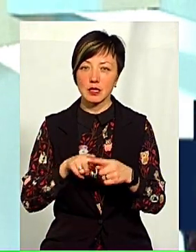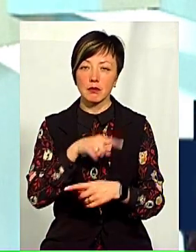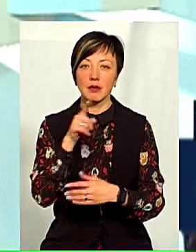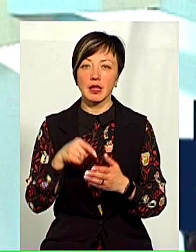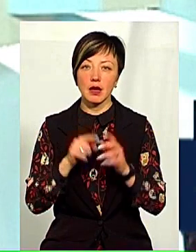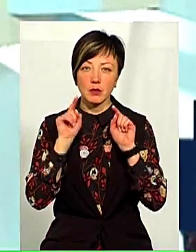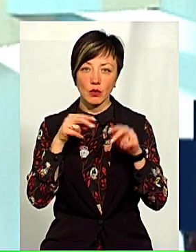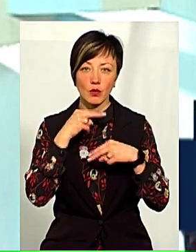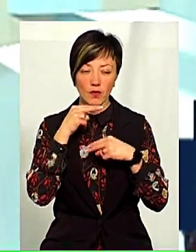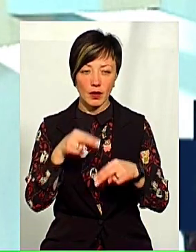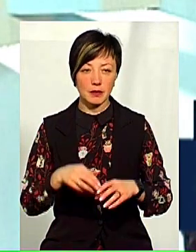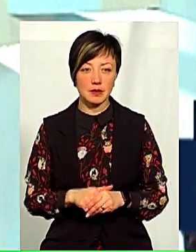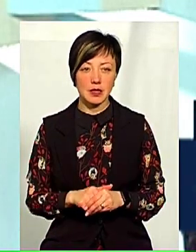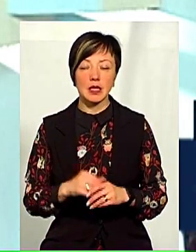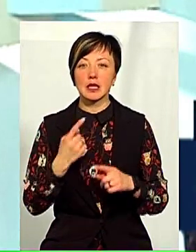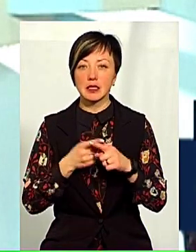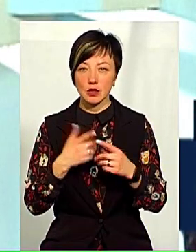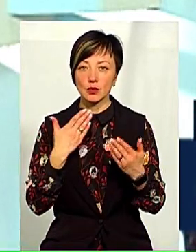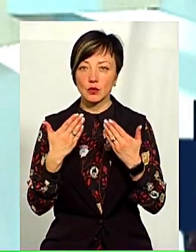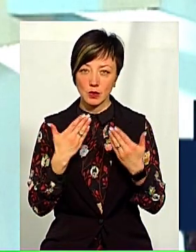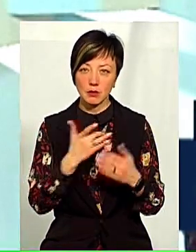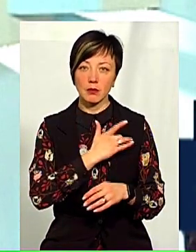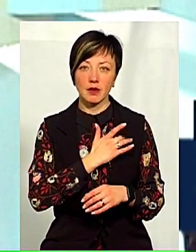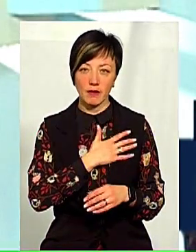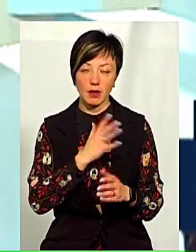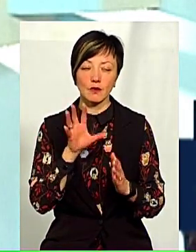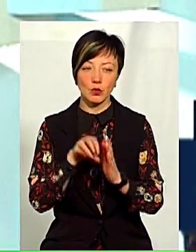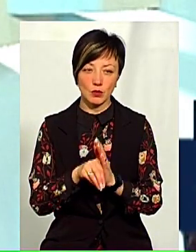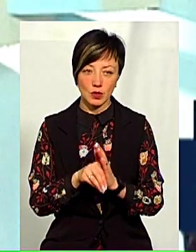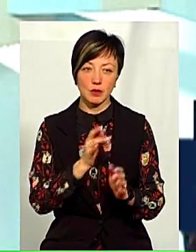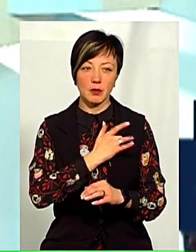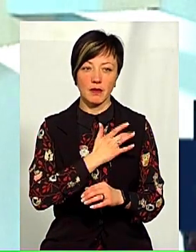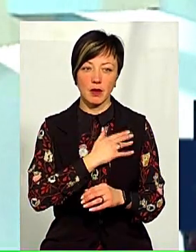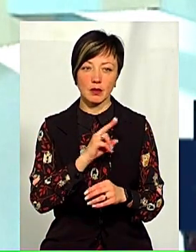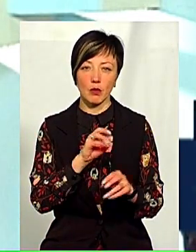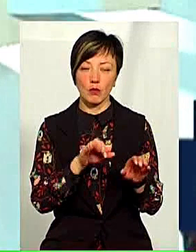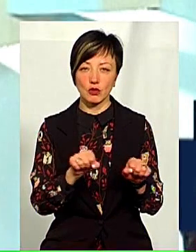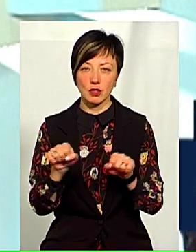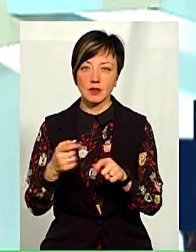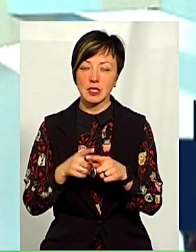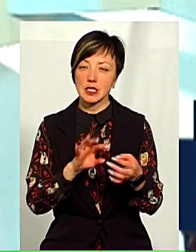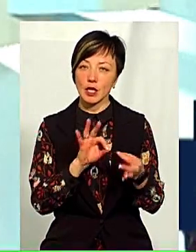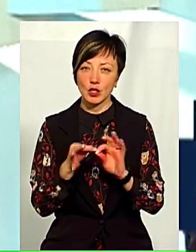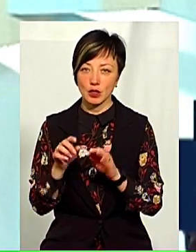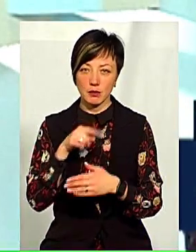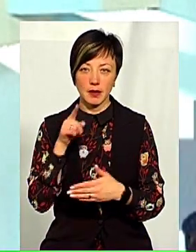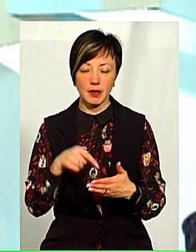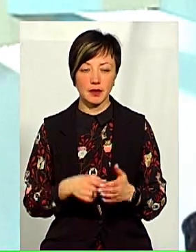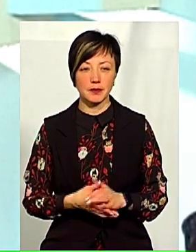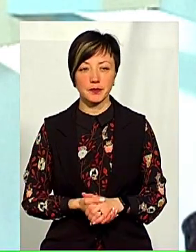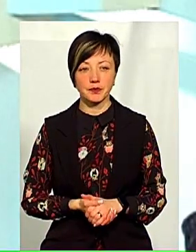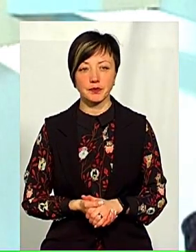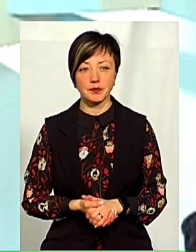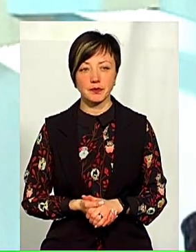приділятися посилена увага. Ну, це стосується і приватних. І в тому числі приватних, по можливості. Так. Бо це складніше питання, так. Попадання